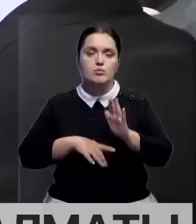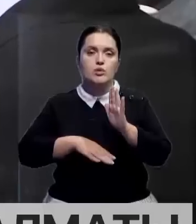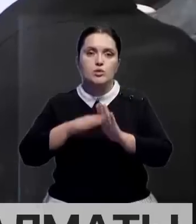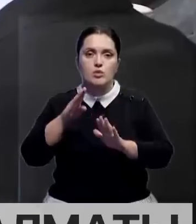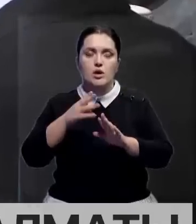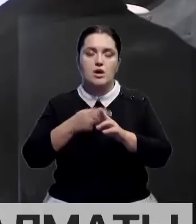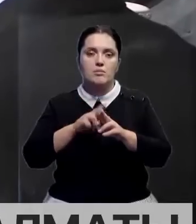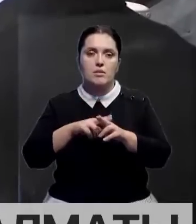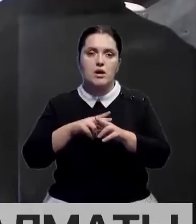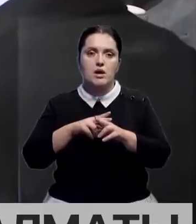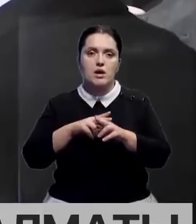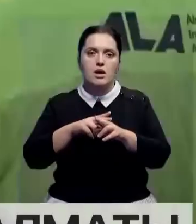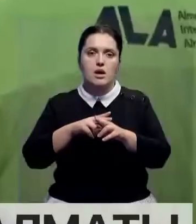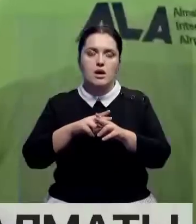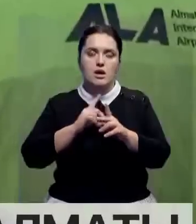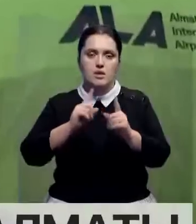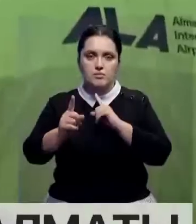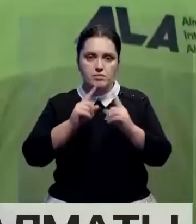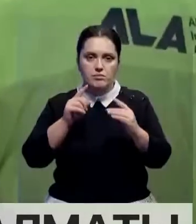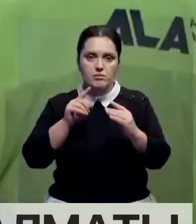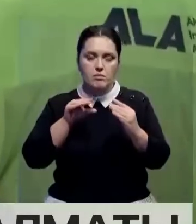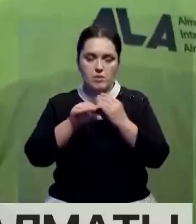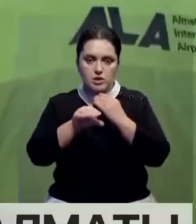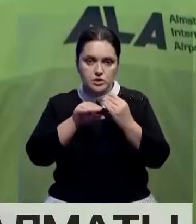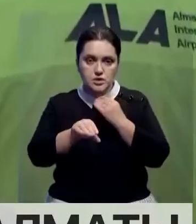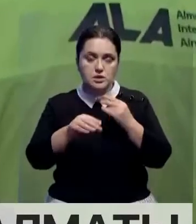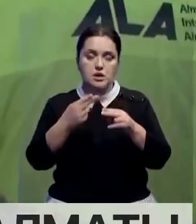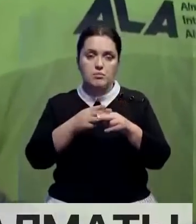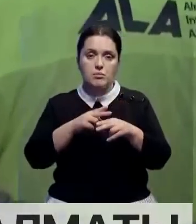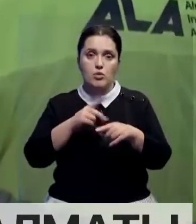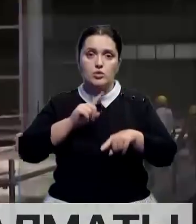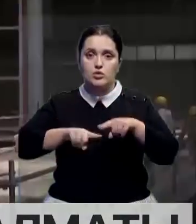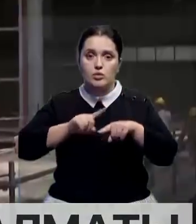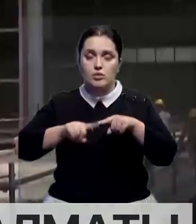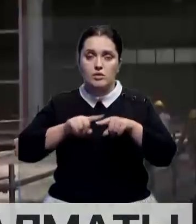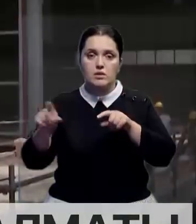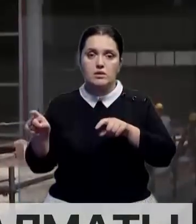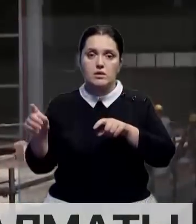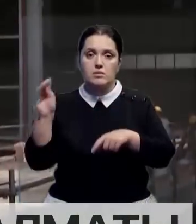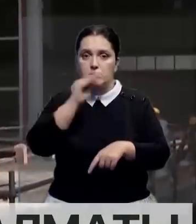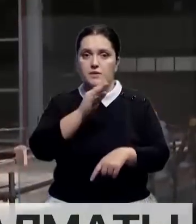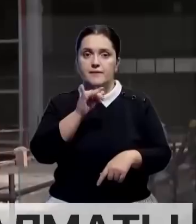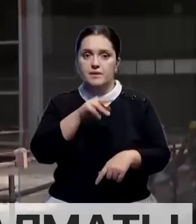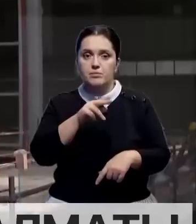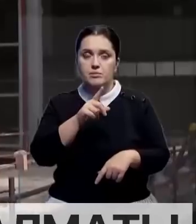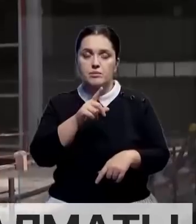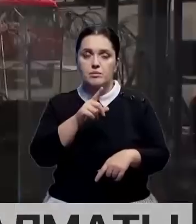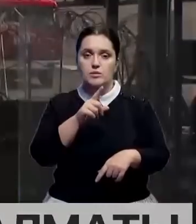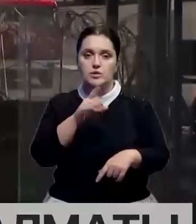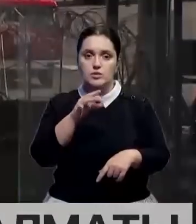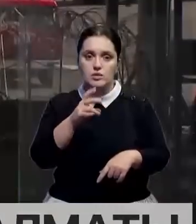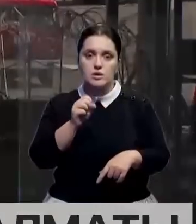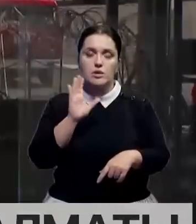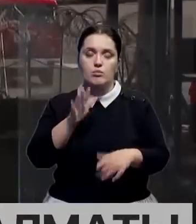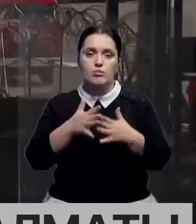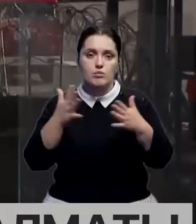и логистику аэропорта, пока не построен новый терминал. В ближайшее время в новое здание передислоцируют VIP-зону. Рабочего пространства станет больше,